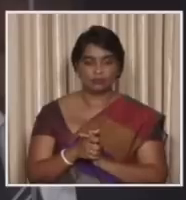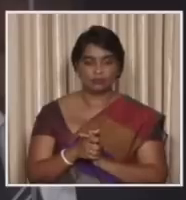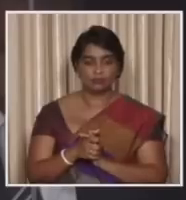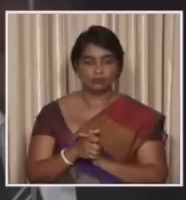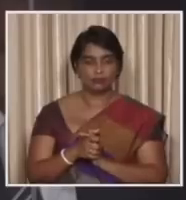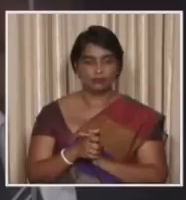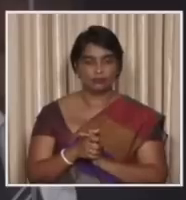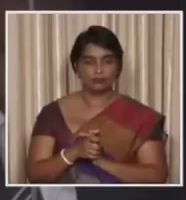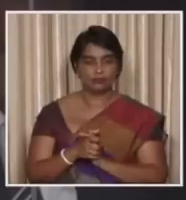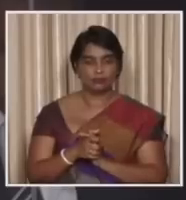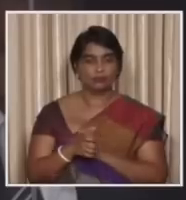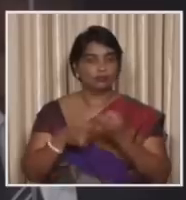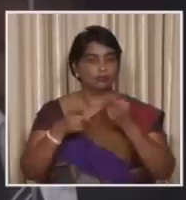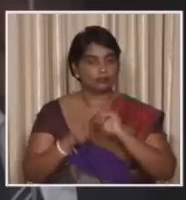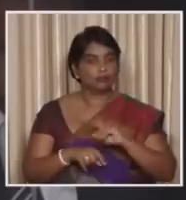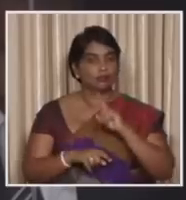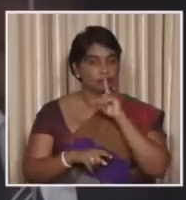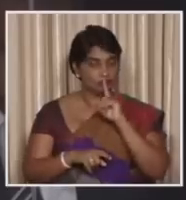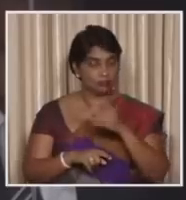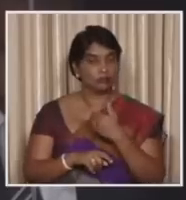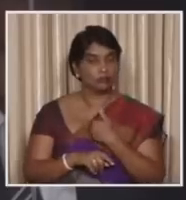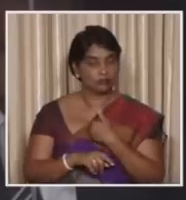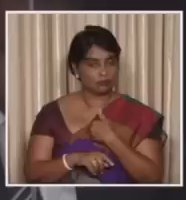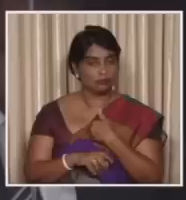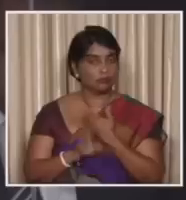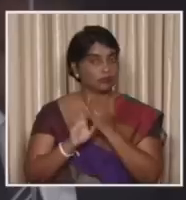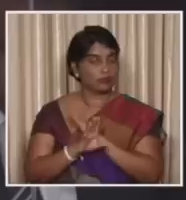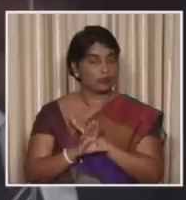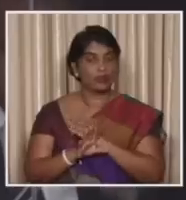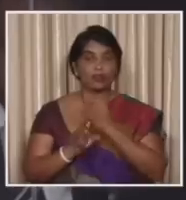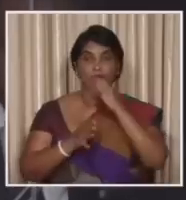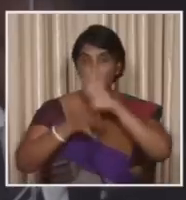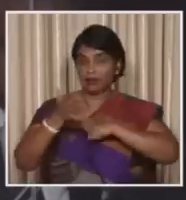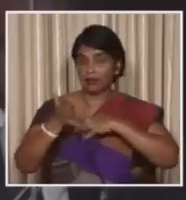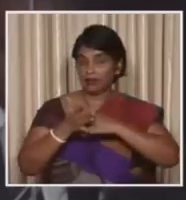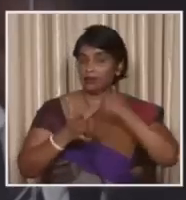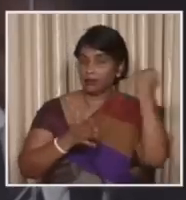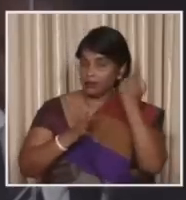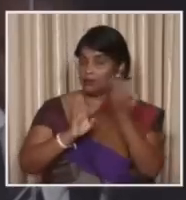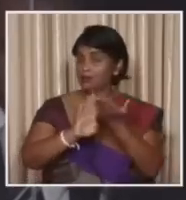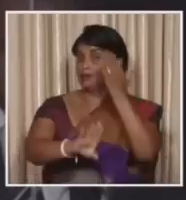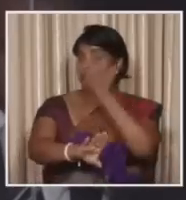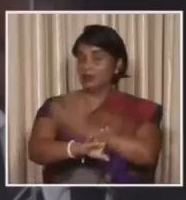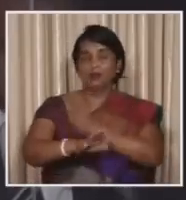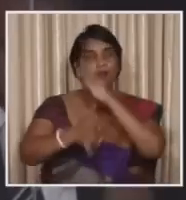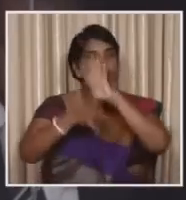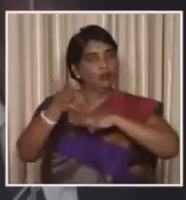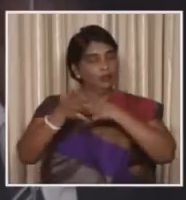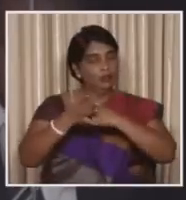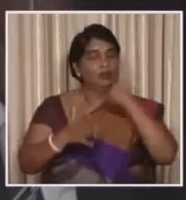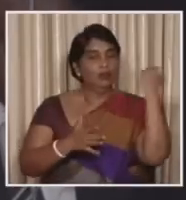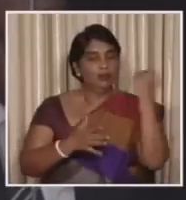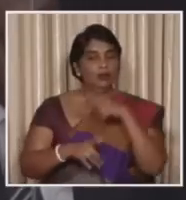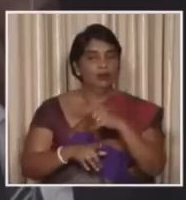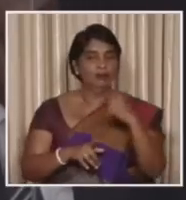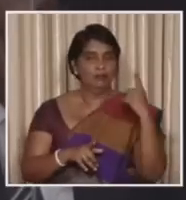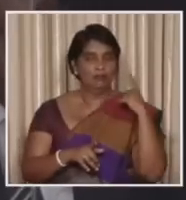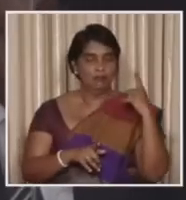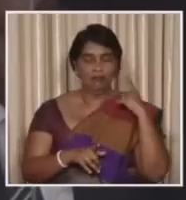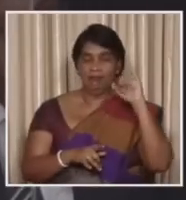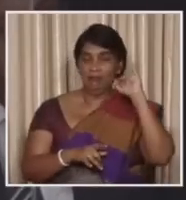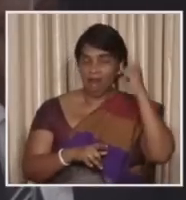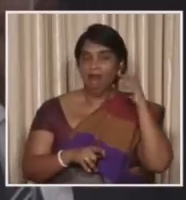ඊළඟට මම යෝජනා කරා මගේ ගිය වර අයවැය කතාවෙත් ඊට කලින් වර අයවැය කතාවෙත් මේ